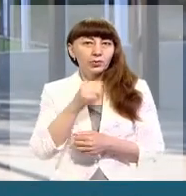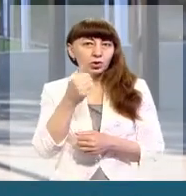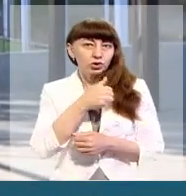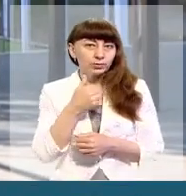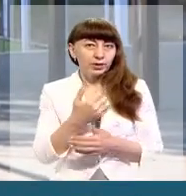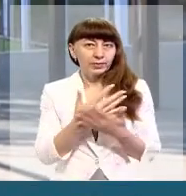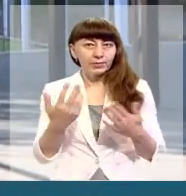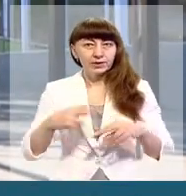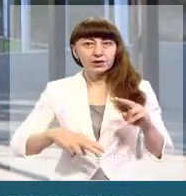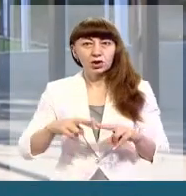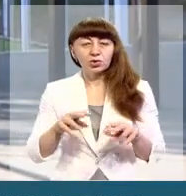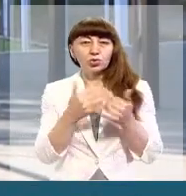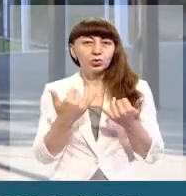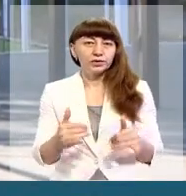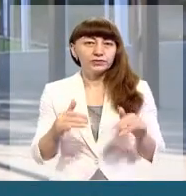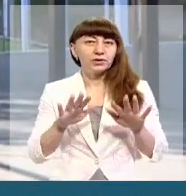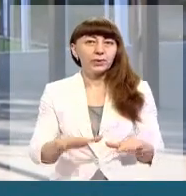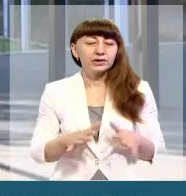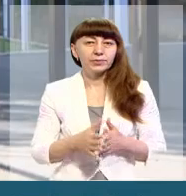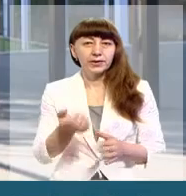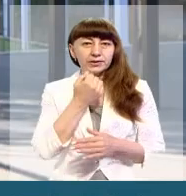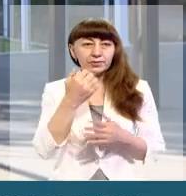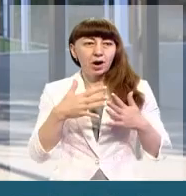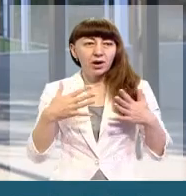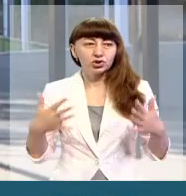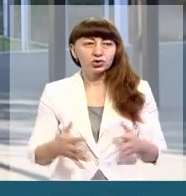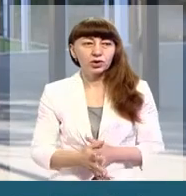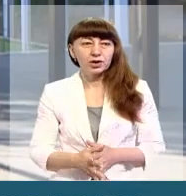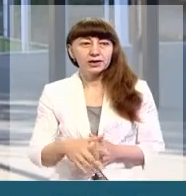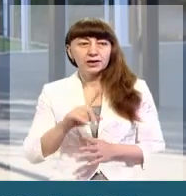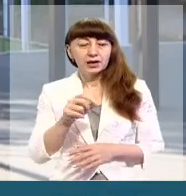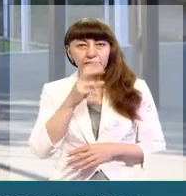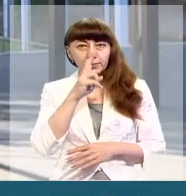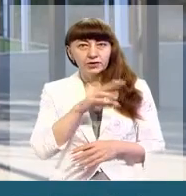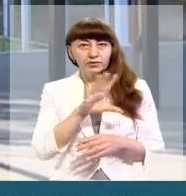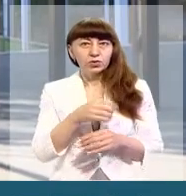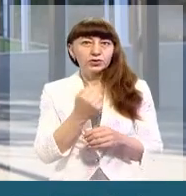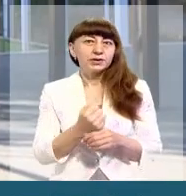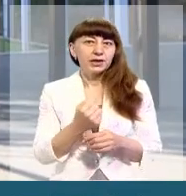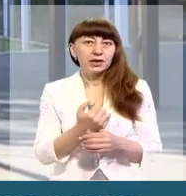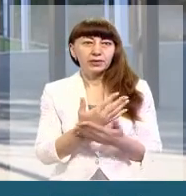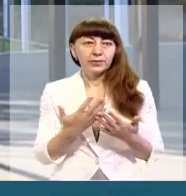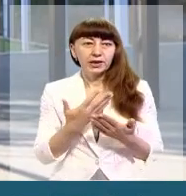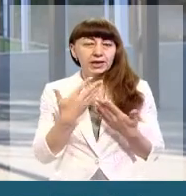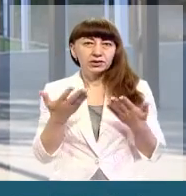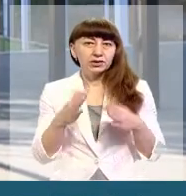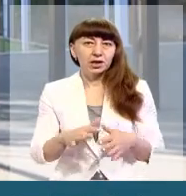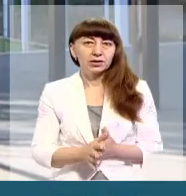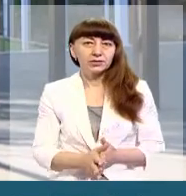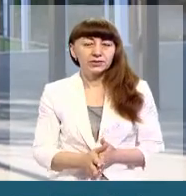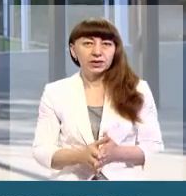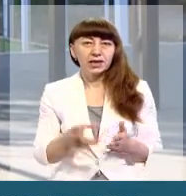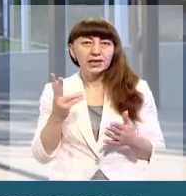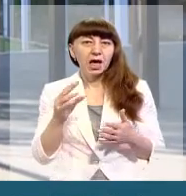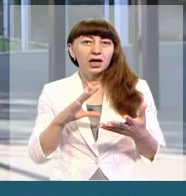2 айдың ішінде жасап берген болатын. Біз бұнымен тоқтап қалмаймыз. Биыл тағы да өтініш бердік. 30 миллион теңгеге тағы да бір балалар